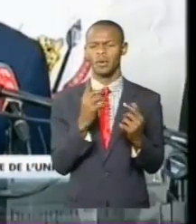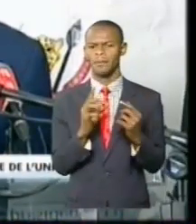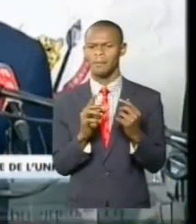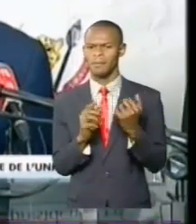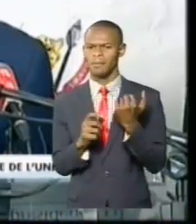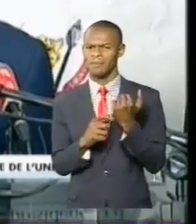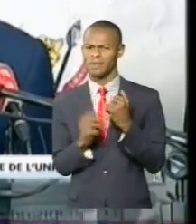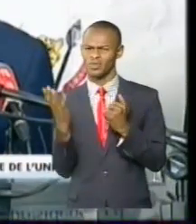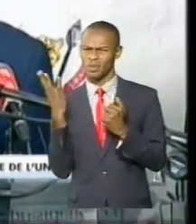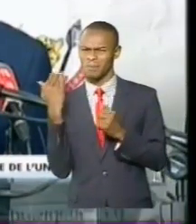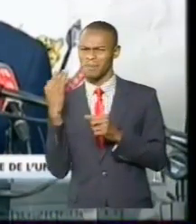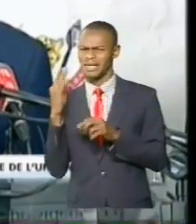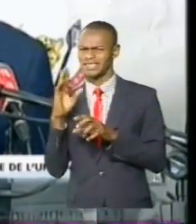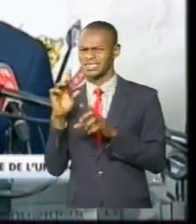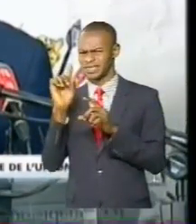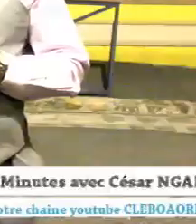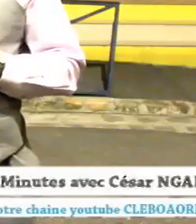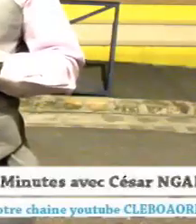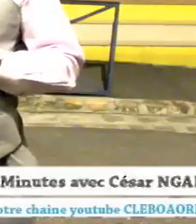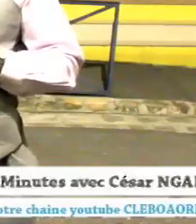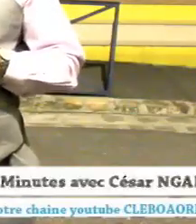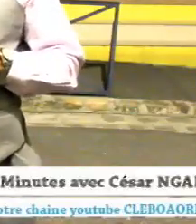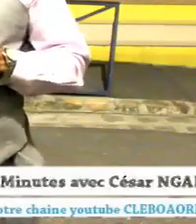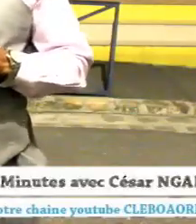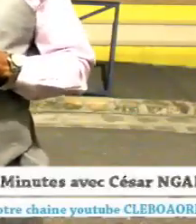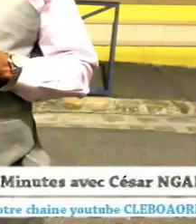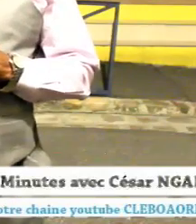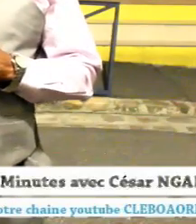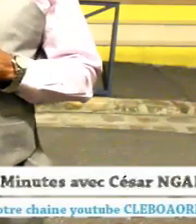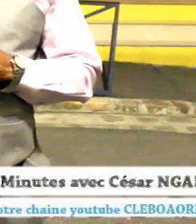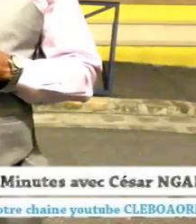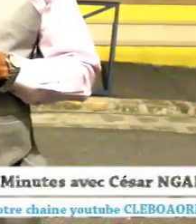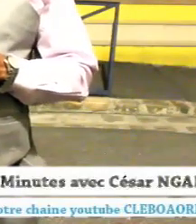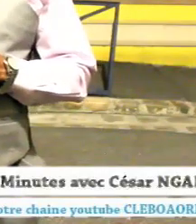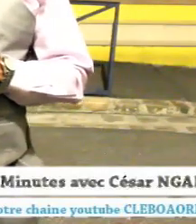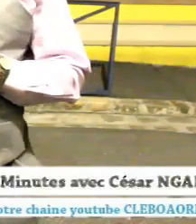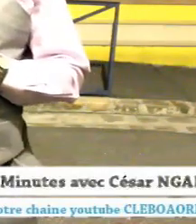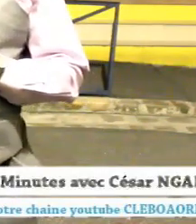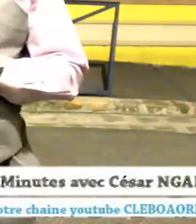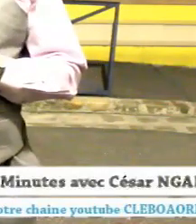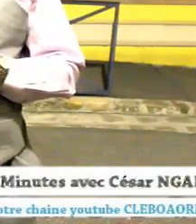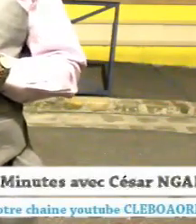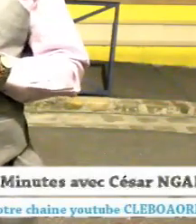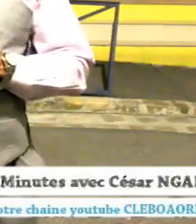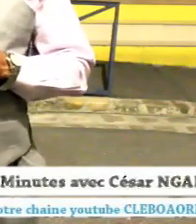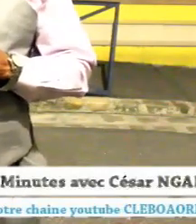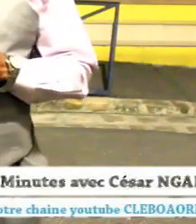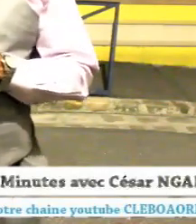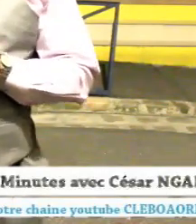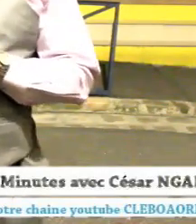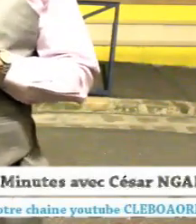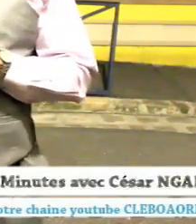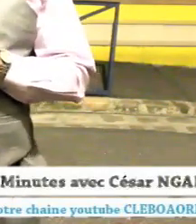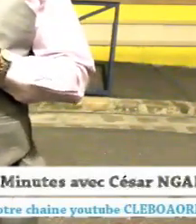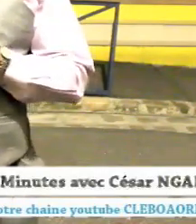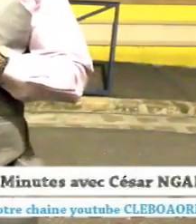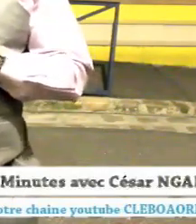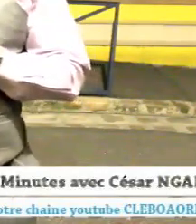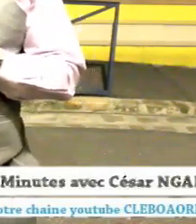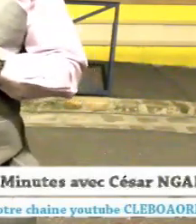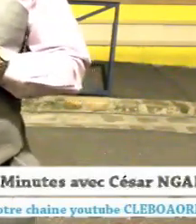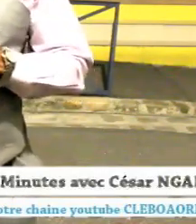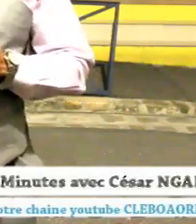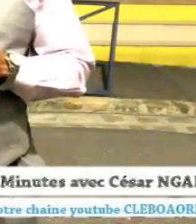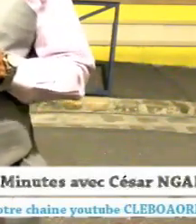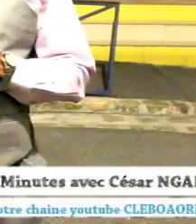représentent 23%. Donc bino moro bolandi donc zaleka extrait na tiela bino parce que zana ba minute belé donc na